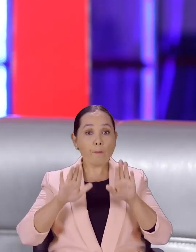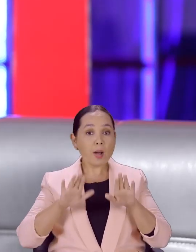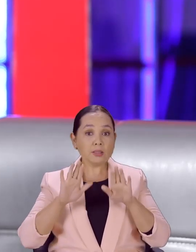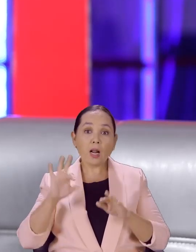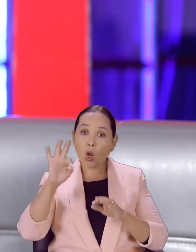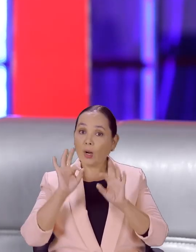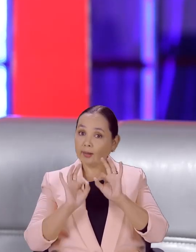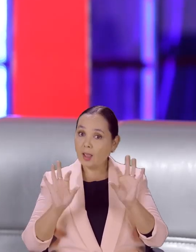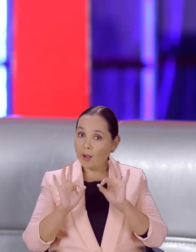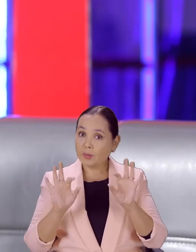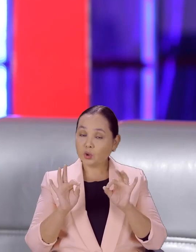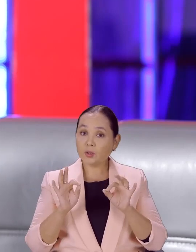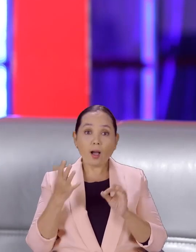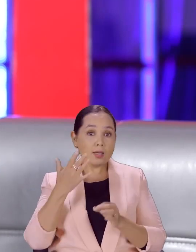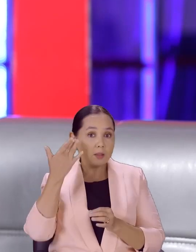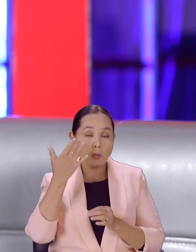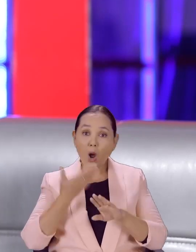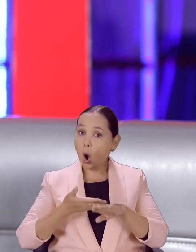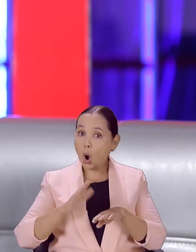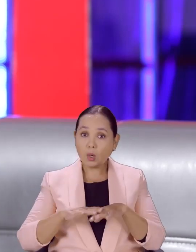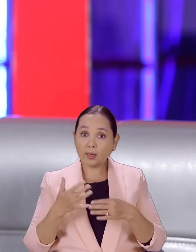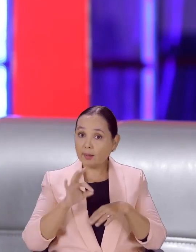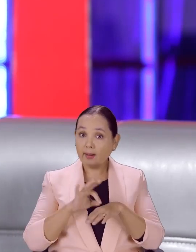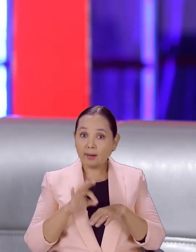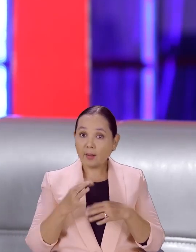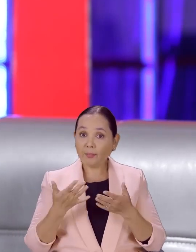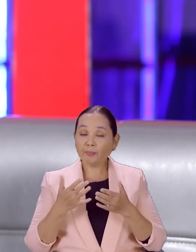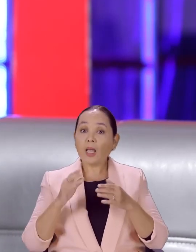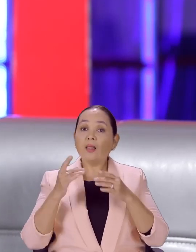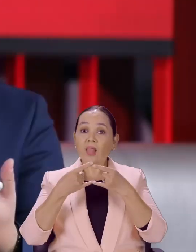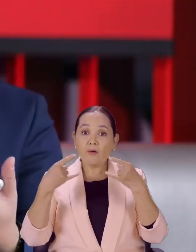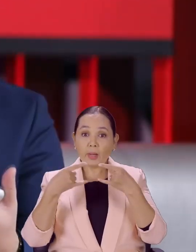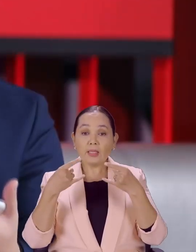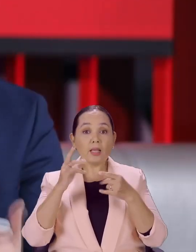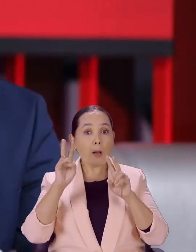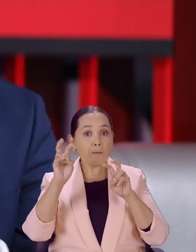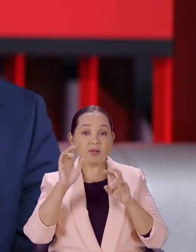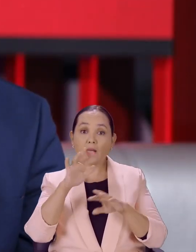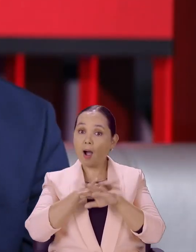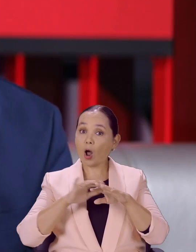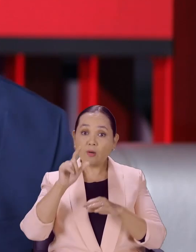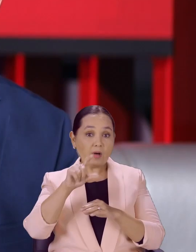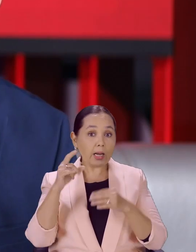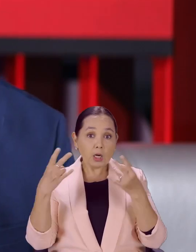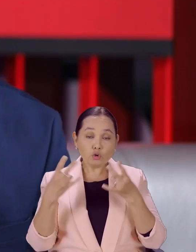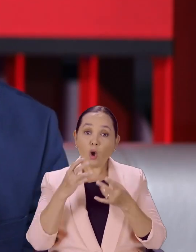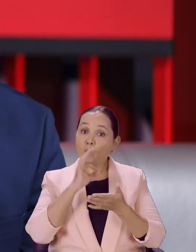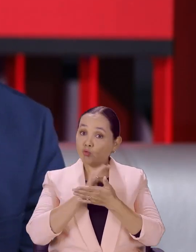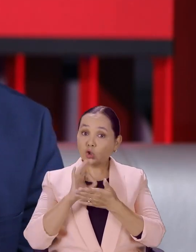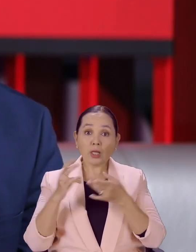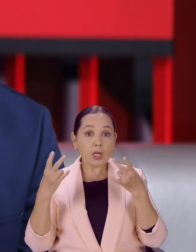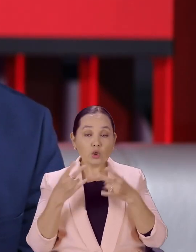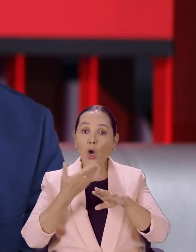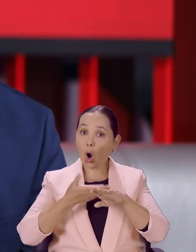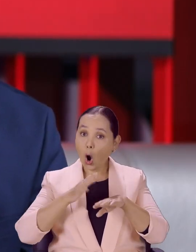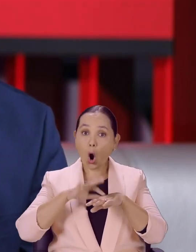maskanlari haqida gap ochish qaysidir ma'noda og'riqli. Navbatdagi mavzuyimiz esa aholi vakillari uchun ham, mutasaddilar uchun